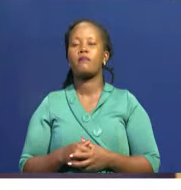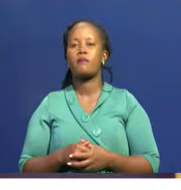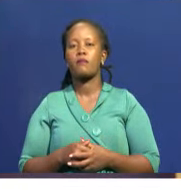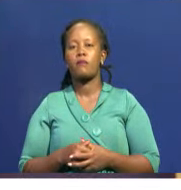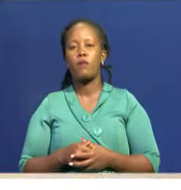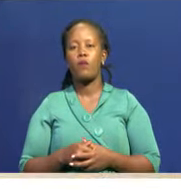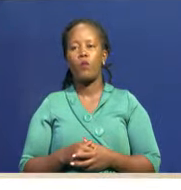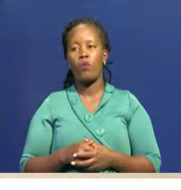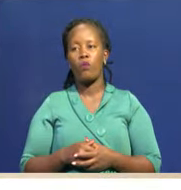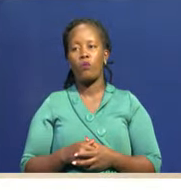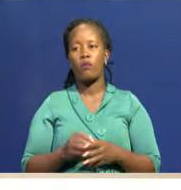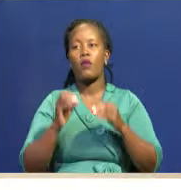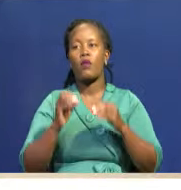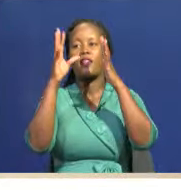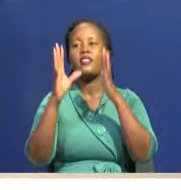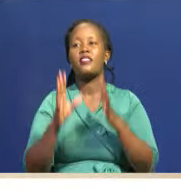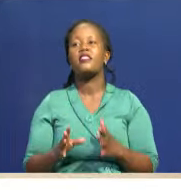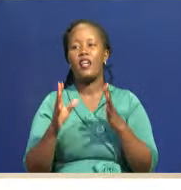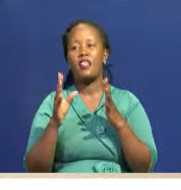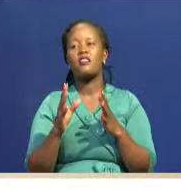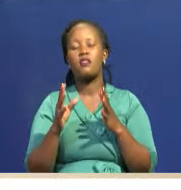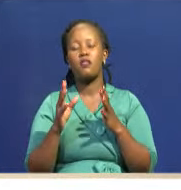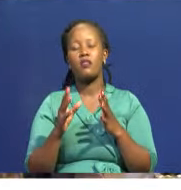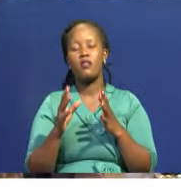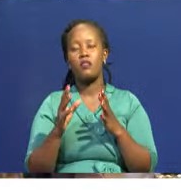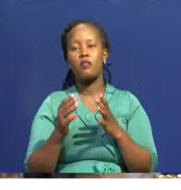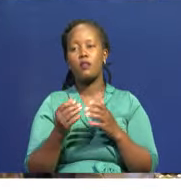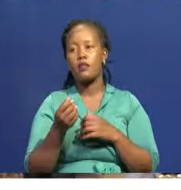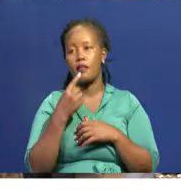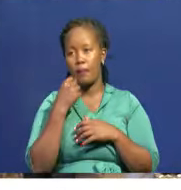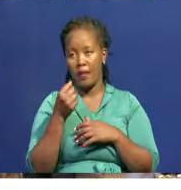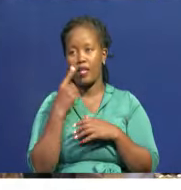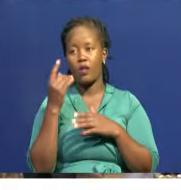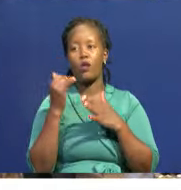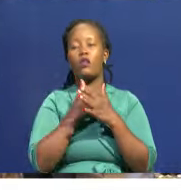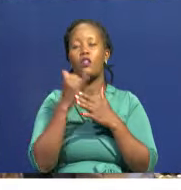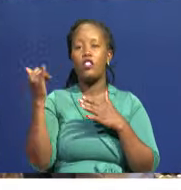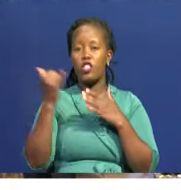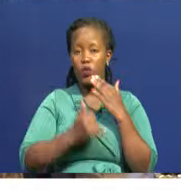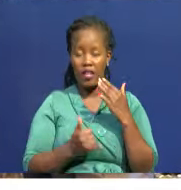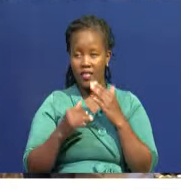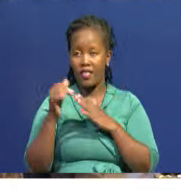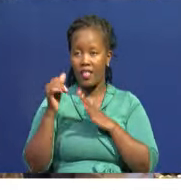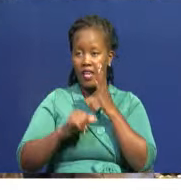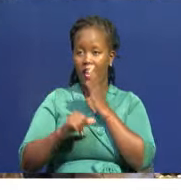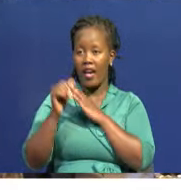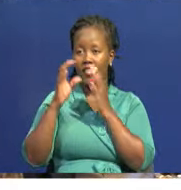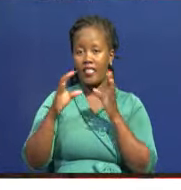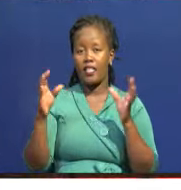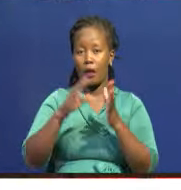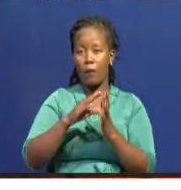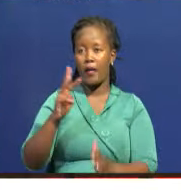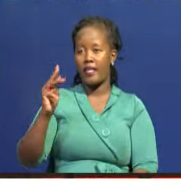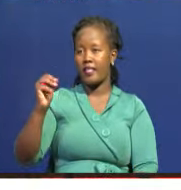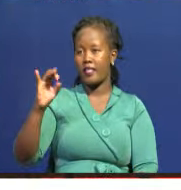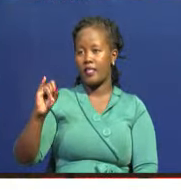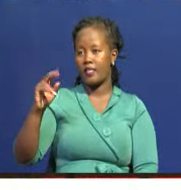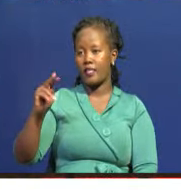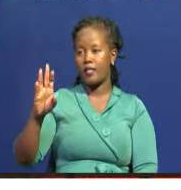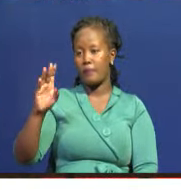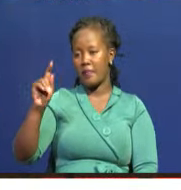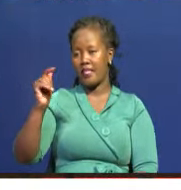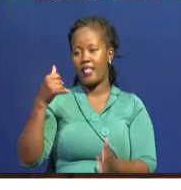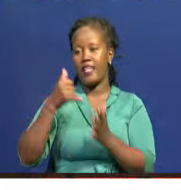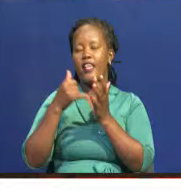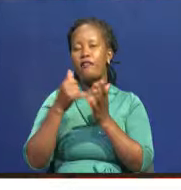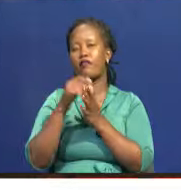Mpango wa matibabu kwa walimu unaotekelezwa na makundi 9 chini ya usimamizi wa kampuni ya Minet Kenya unajumuisha